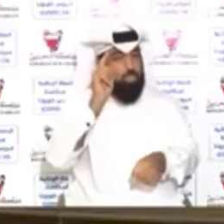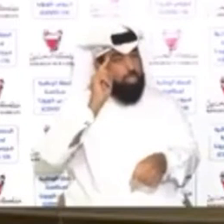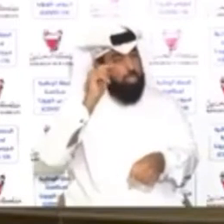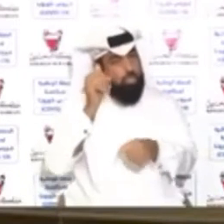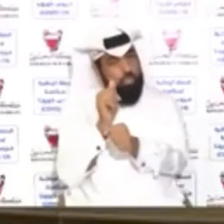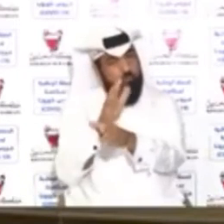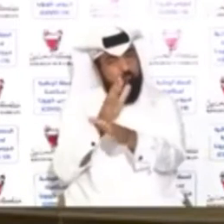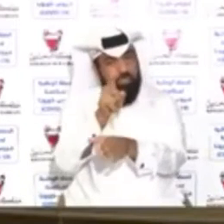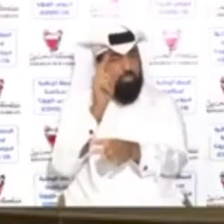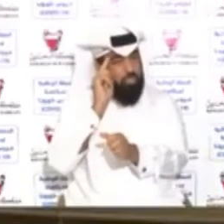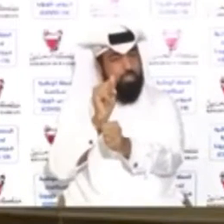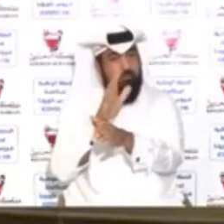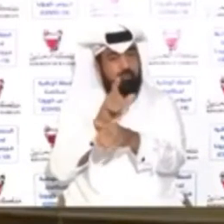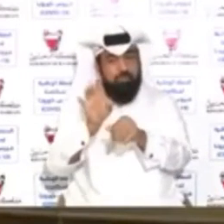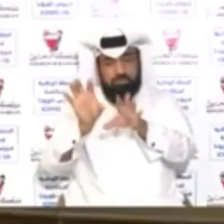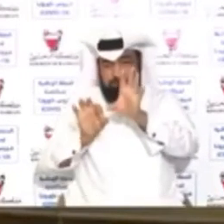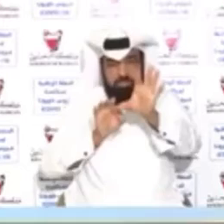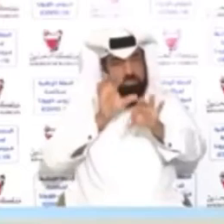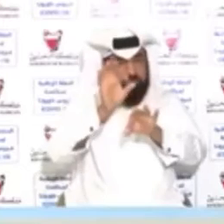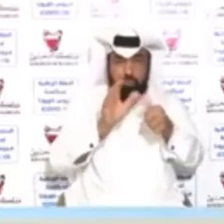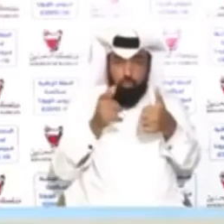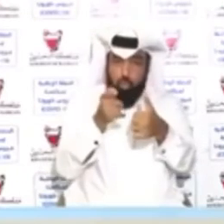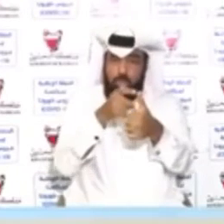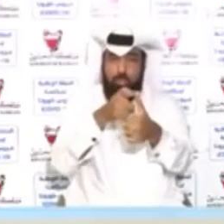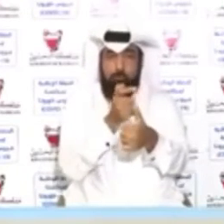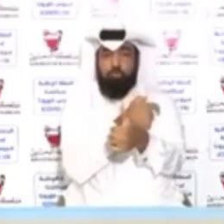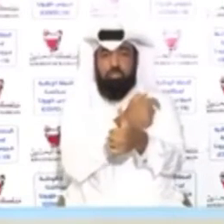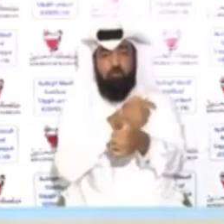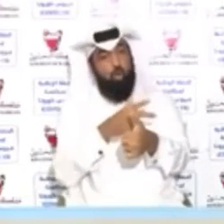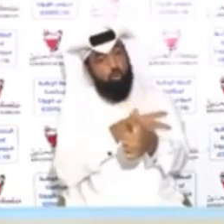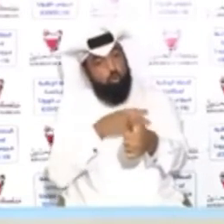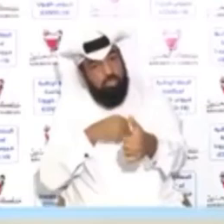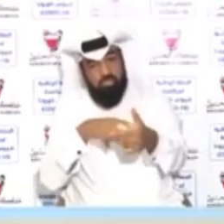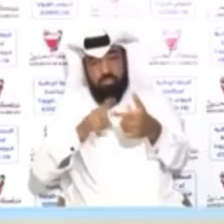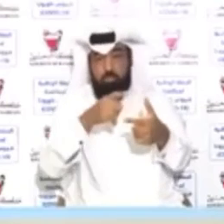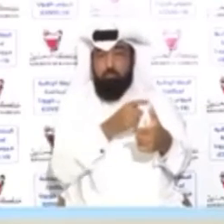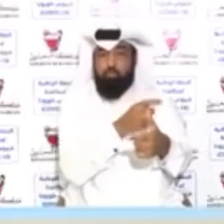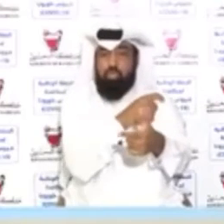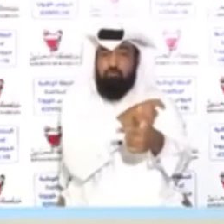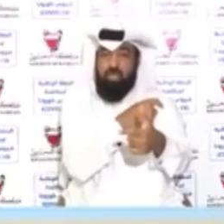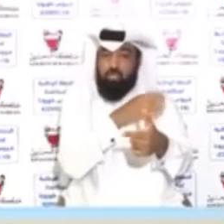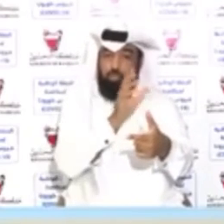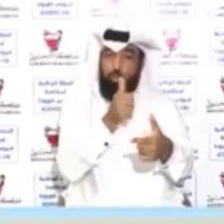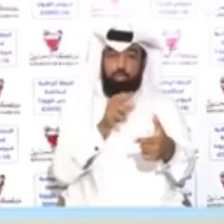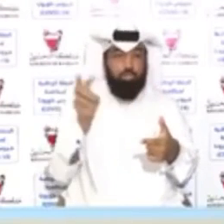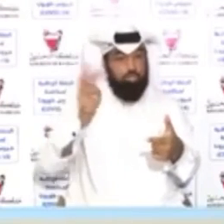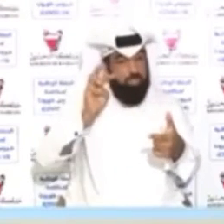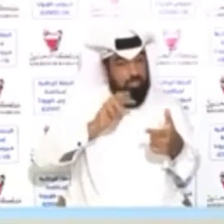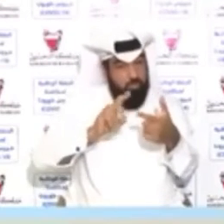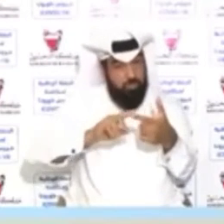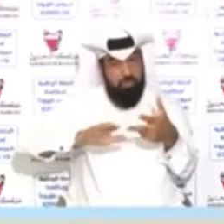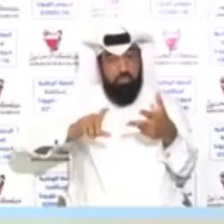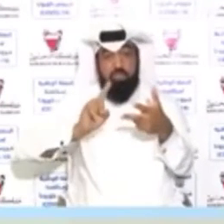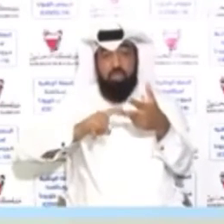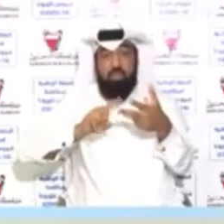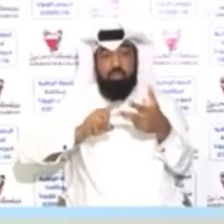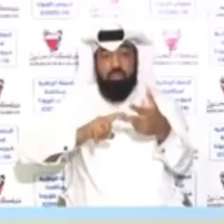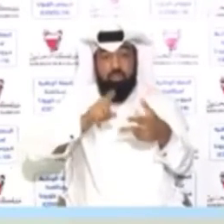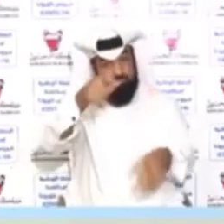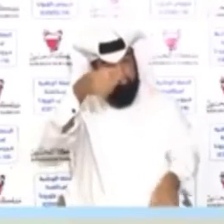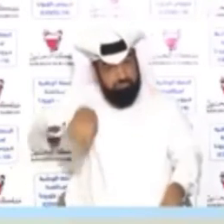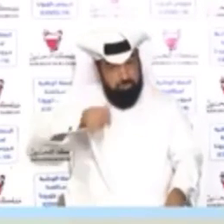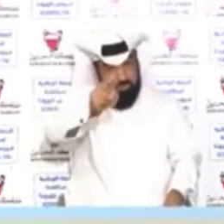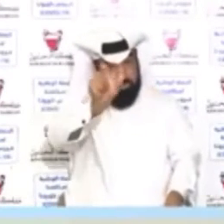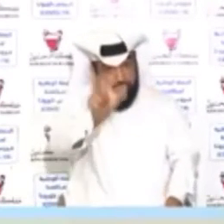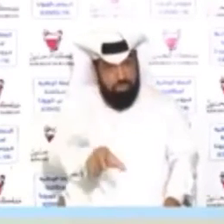يعني مختلف للمواطنين إذا حبوا ذلك. فللأفراد الراغبين وذلك على نفقتهم الخاصة. ولكن